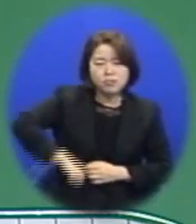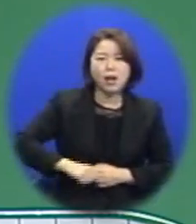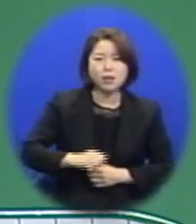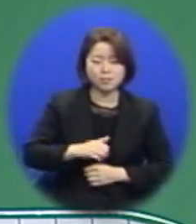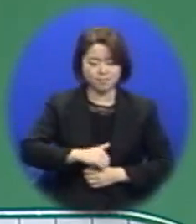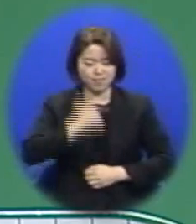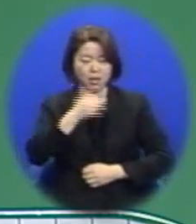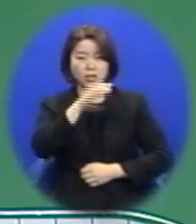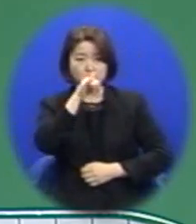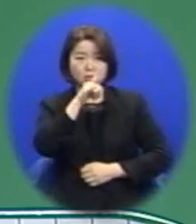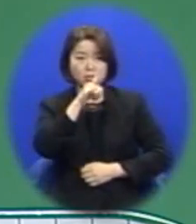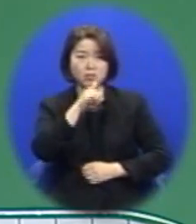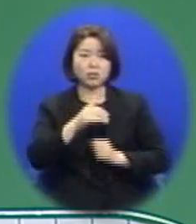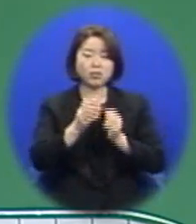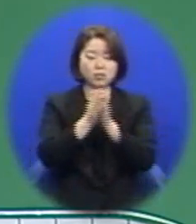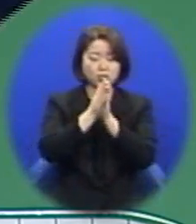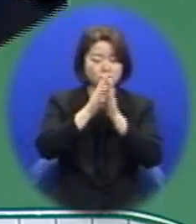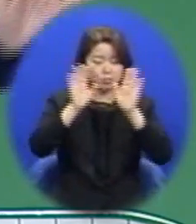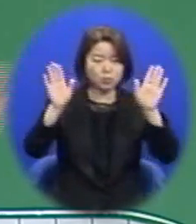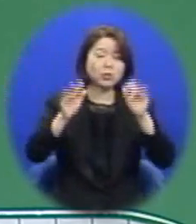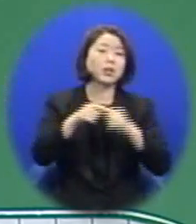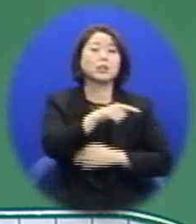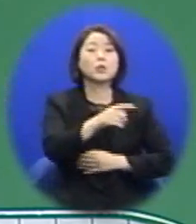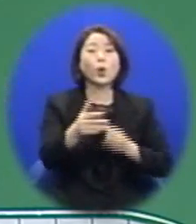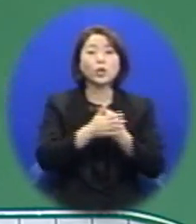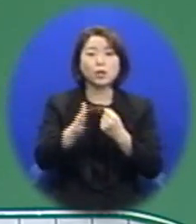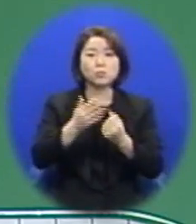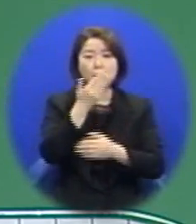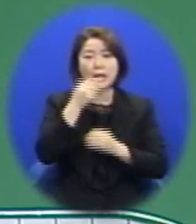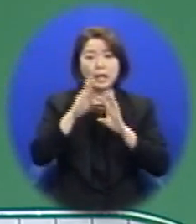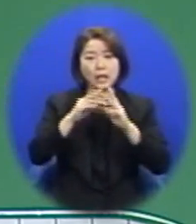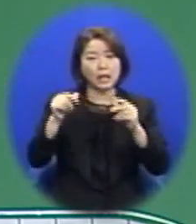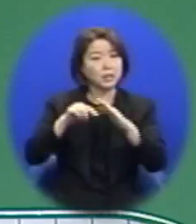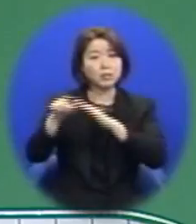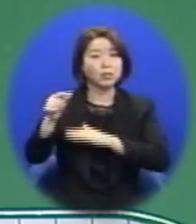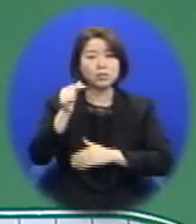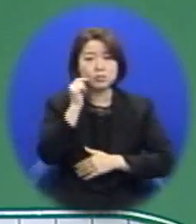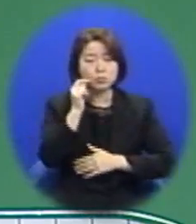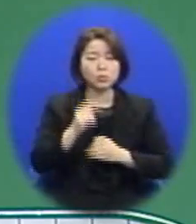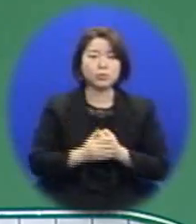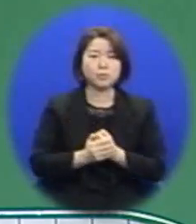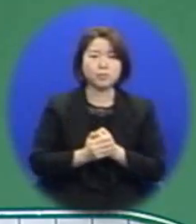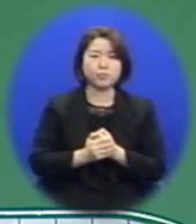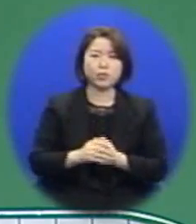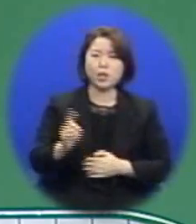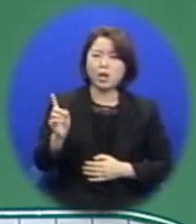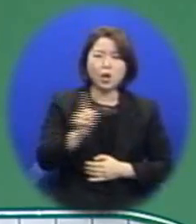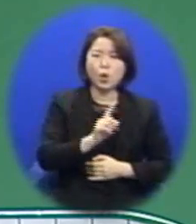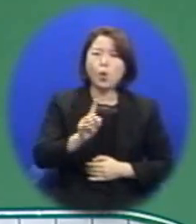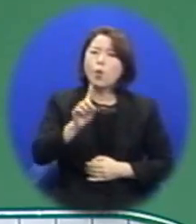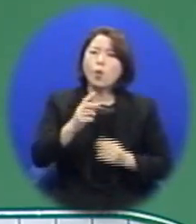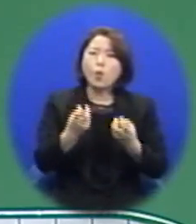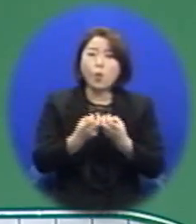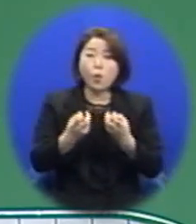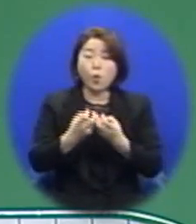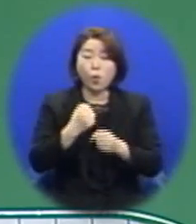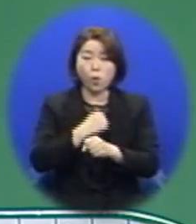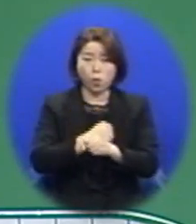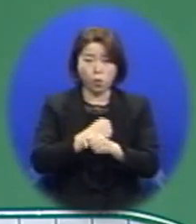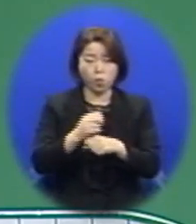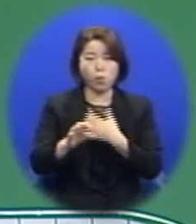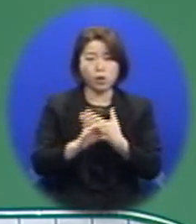거죠. 모세가 가나안 땅에 못 들어가게 됐어요. 도대체 어떻게 했길래 그래?